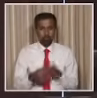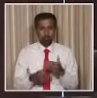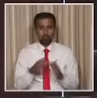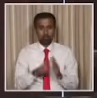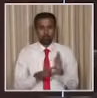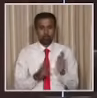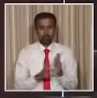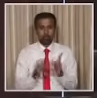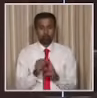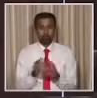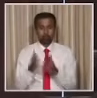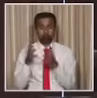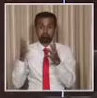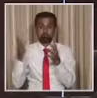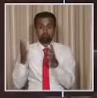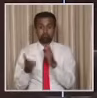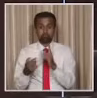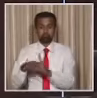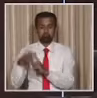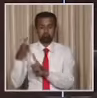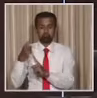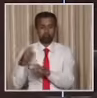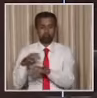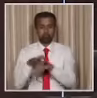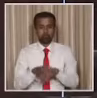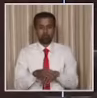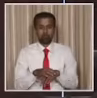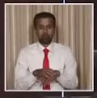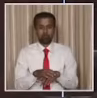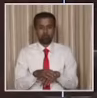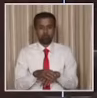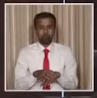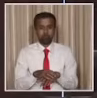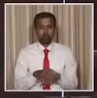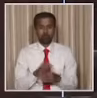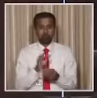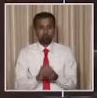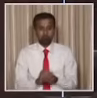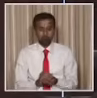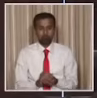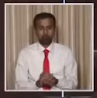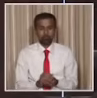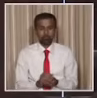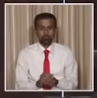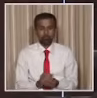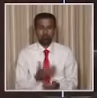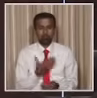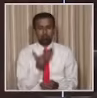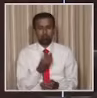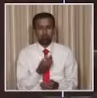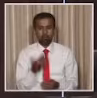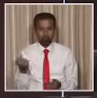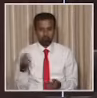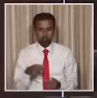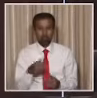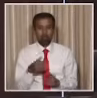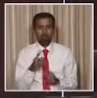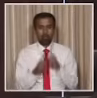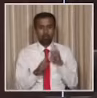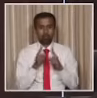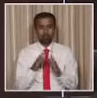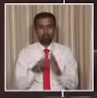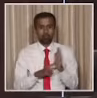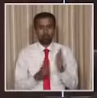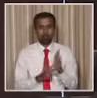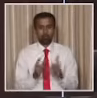විමුක්තිුණ පුම්බණ්ඩ ජනතා විමුක්තිුණ මේ මෙතන දෙන්න දුවට ආශිර්වාද ඒ කණ්ඩායම තමයි කට්ටිය ආරක්ෂා කරේ ඉතින්සා මේ බොරුවට මේ ඇවිල්ලා මෙතන කියන කාරණේ ජනතා